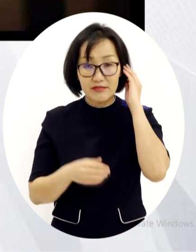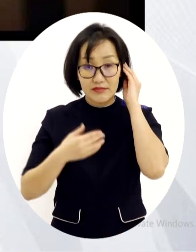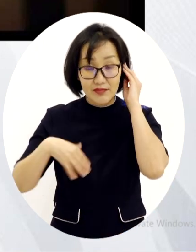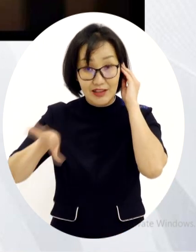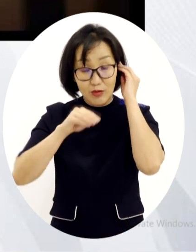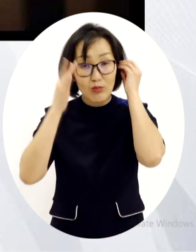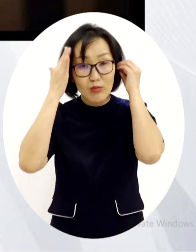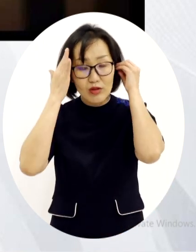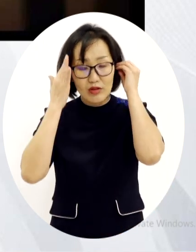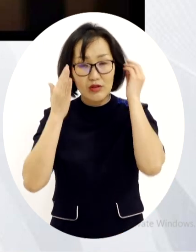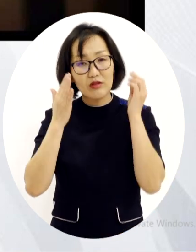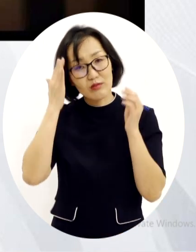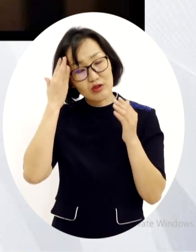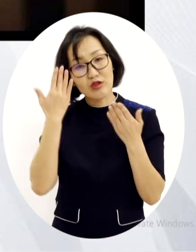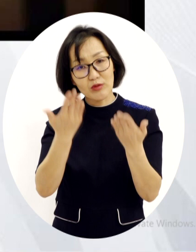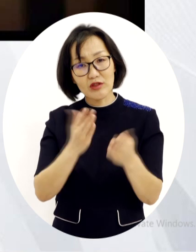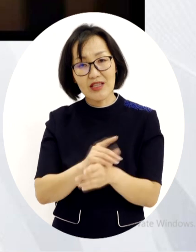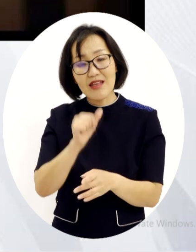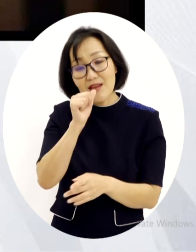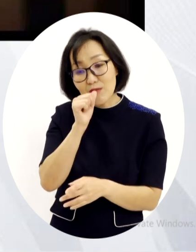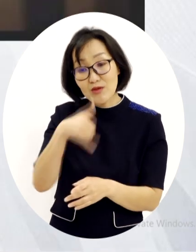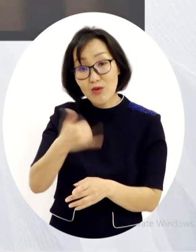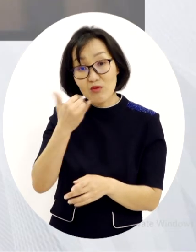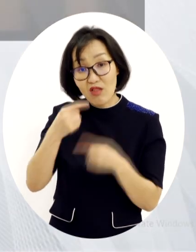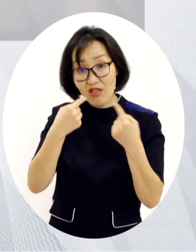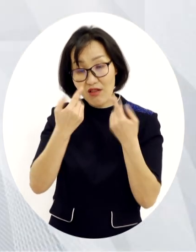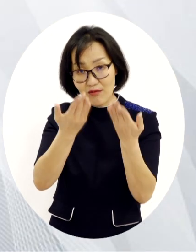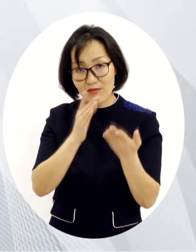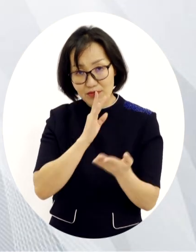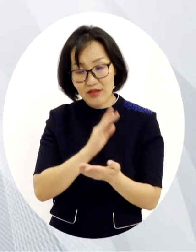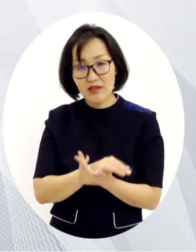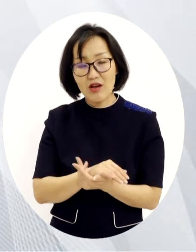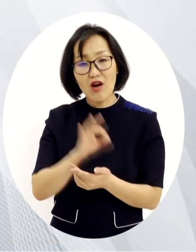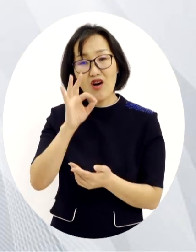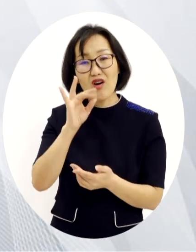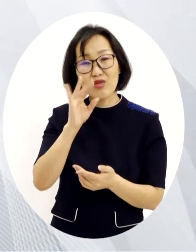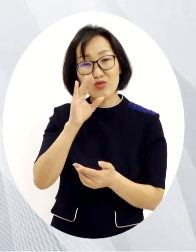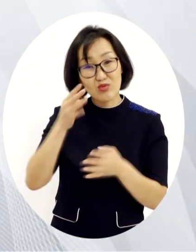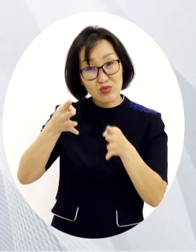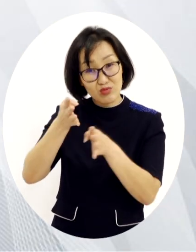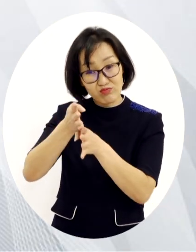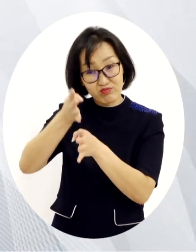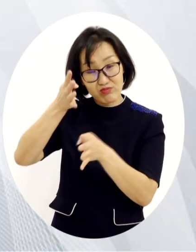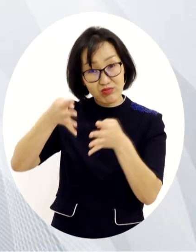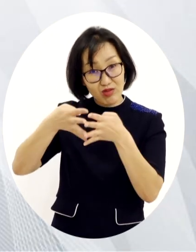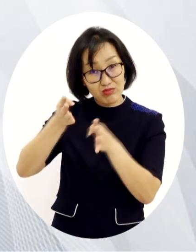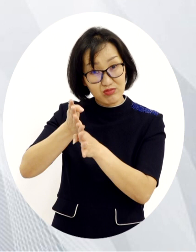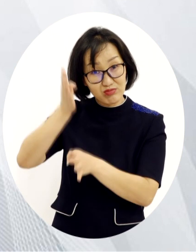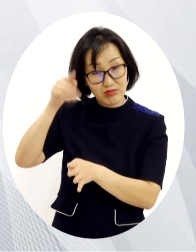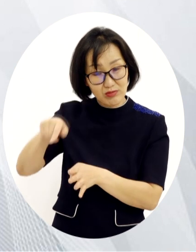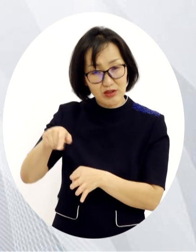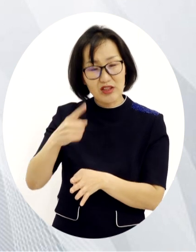Тэгвэл бүгдээ дараагийнхан бодлогыг хэмнсэн усан дээрээ бодъё. За, орон сууцанд 1 литр усыг 200 төгрөгөөр